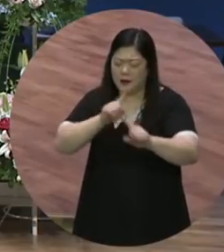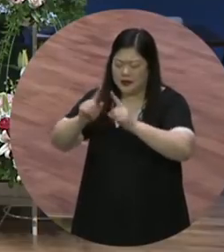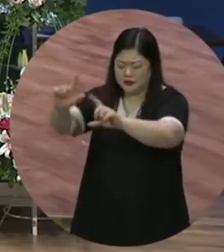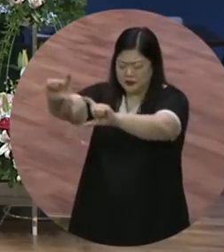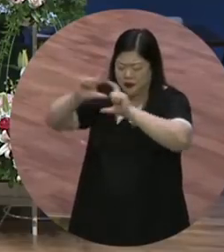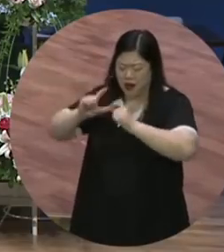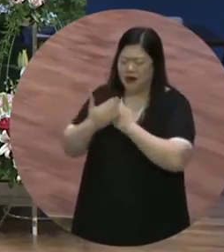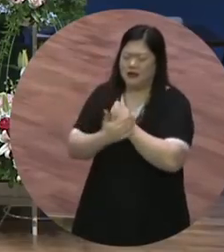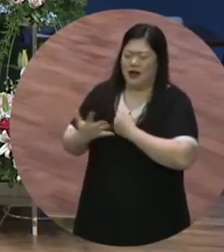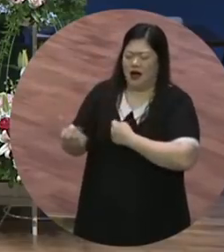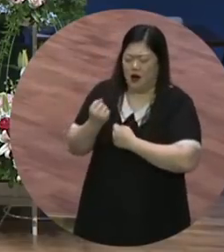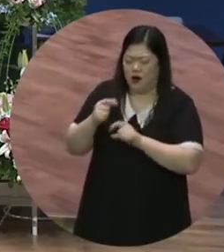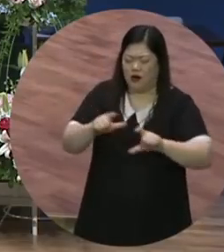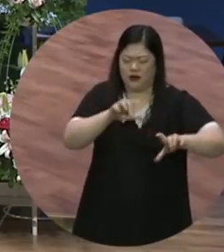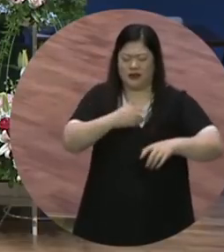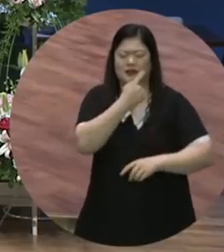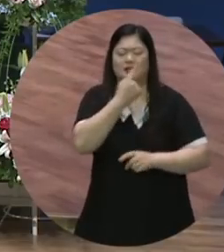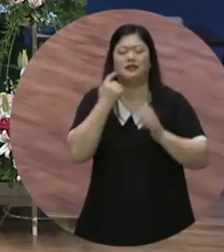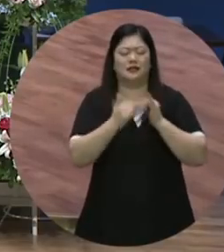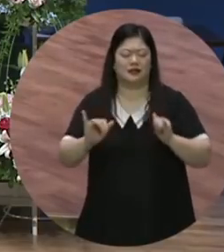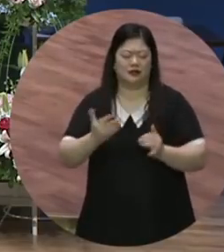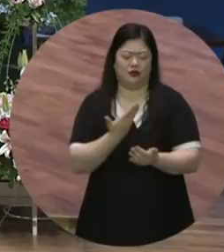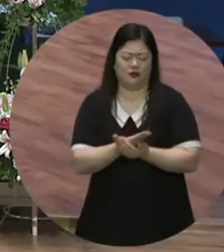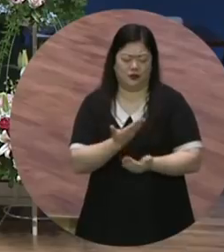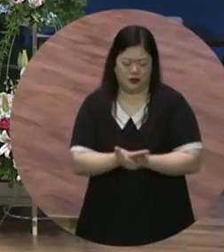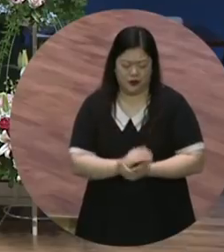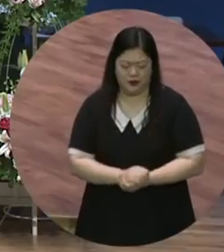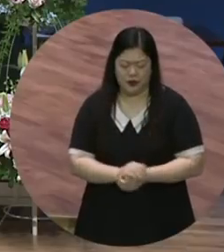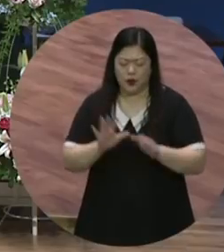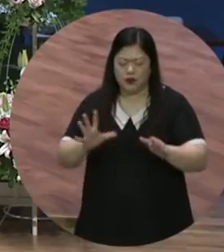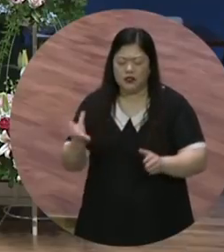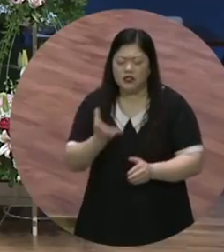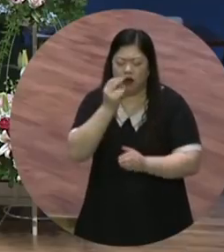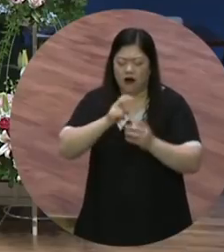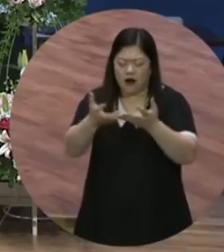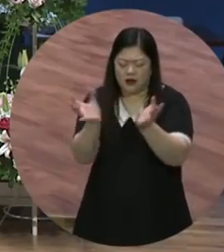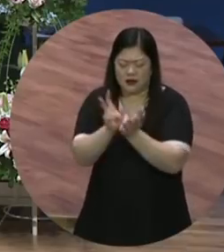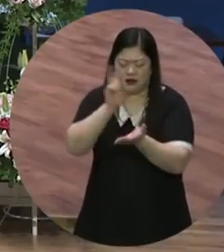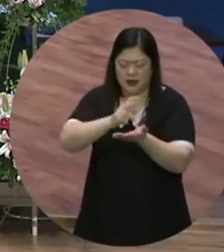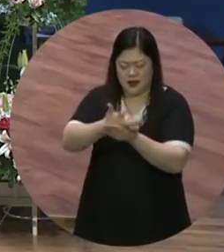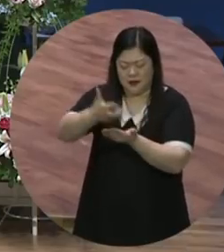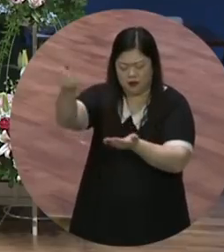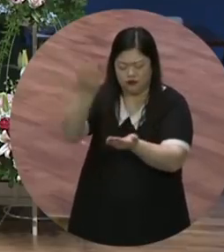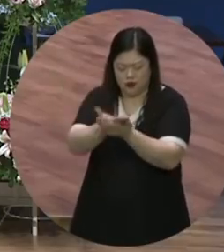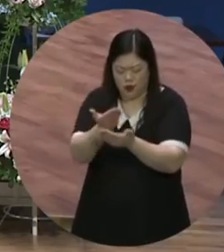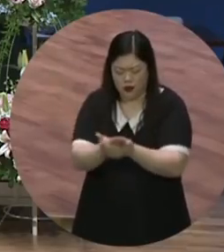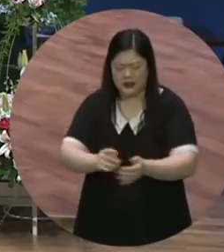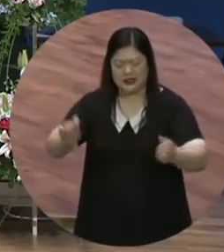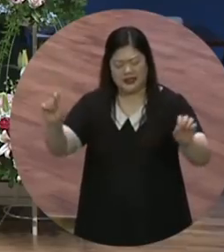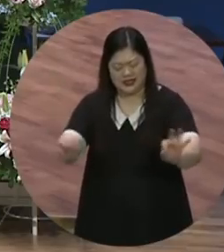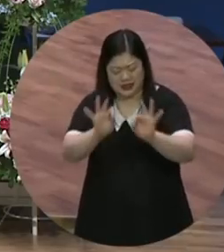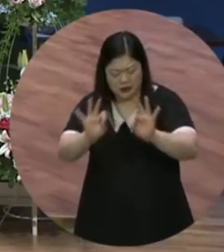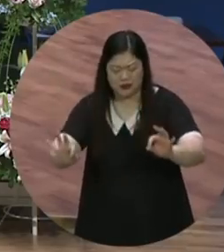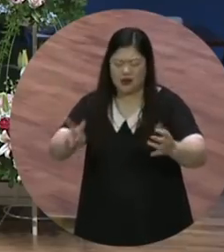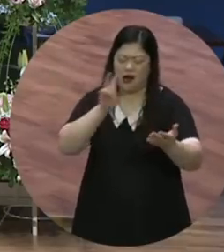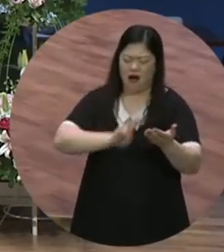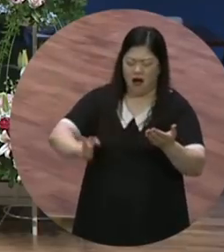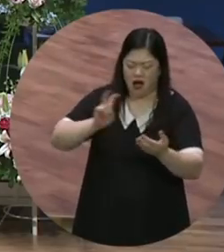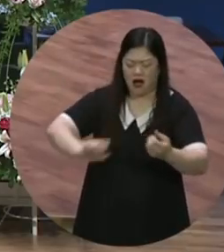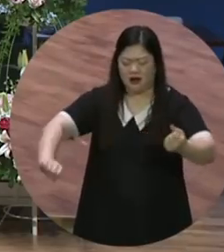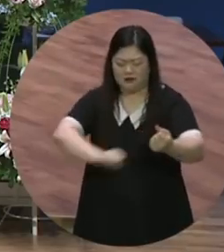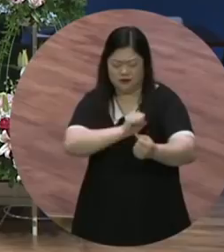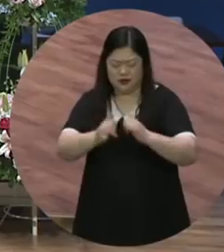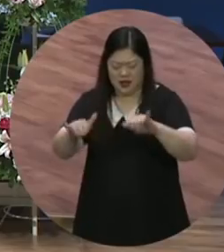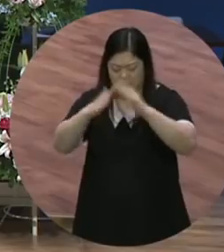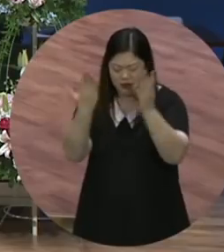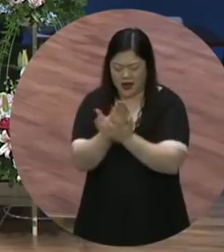주옵소서. 정성껏 준비한 시온 찬양대를 축복하여 주시옵고 지휘자 반주자 오케스트라들이 날마다 독수리 나에게 치듯